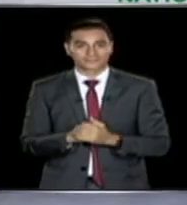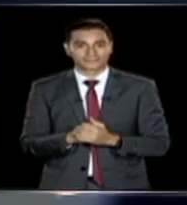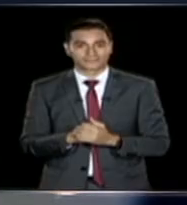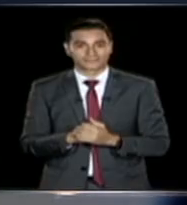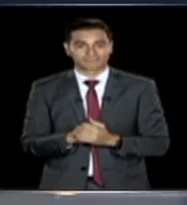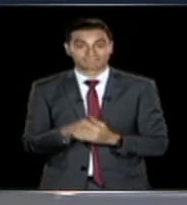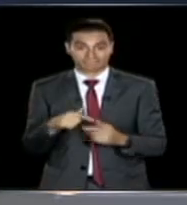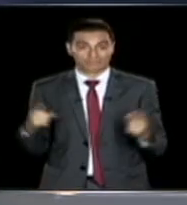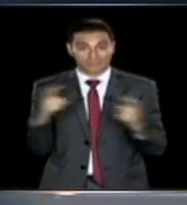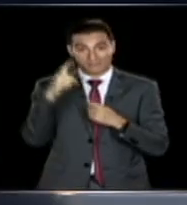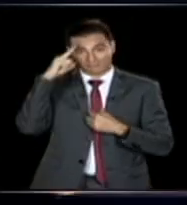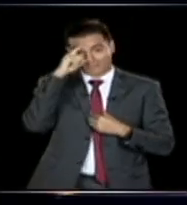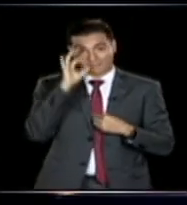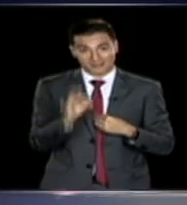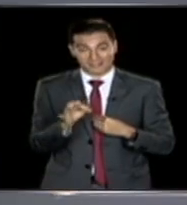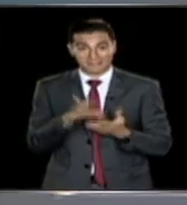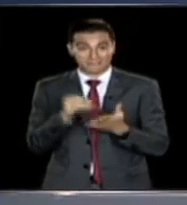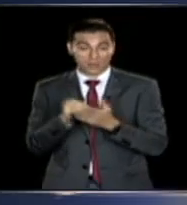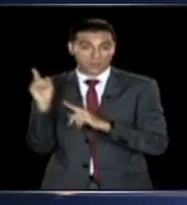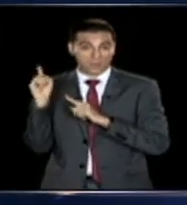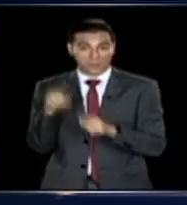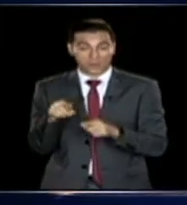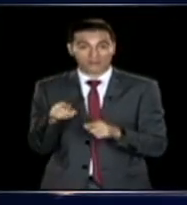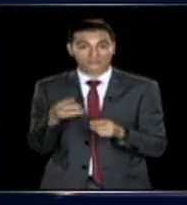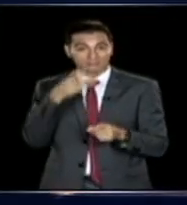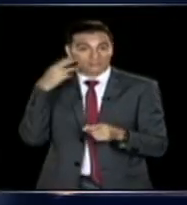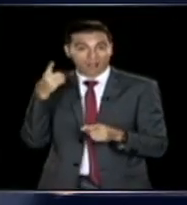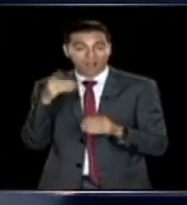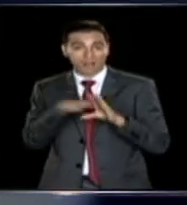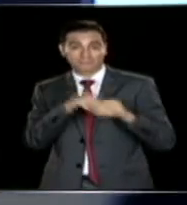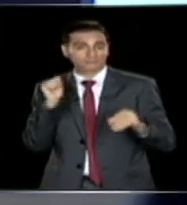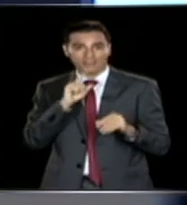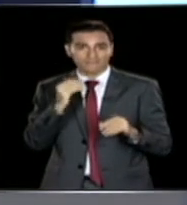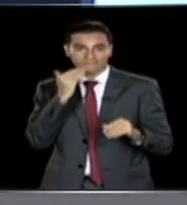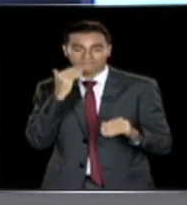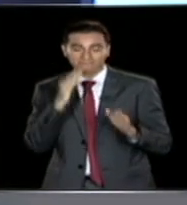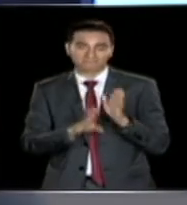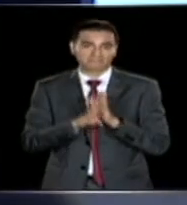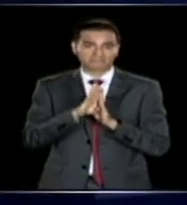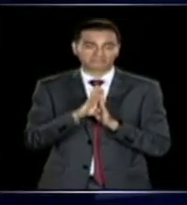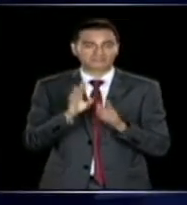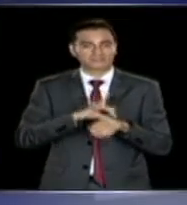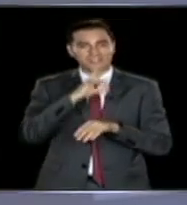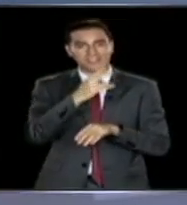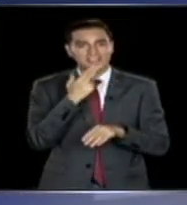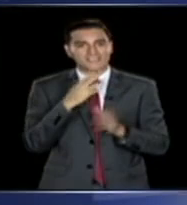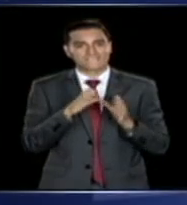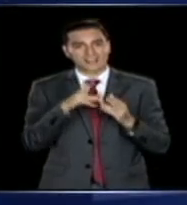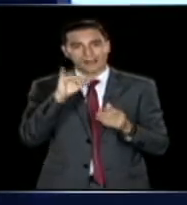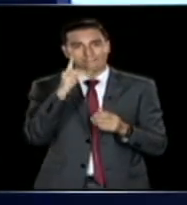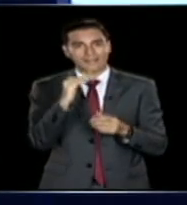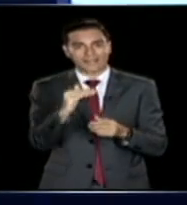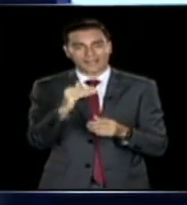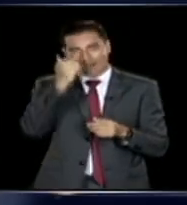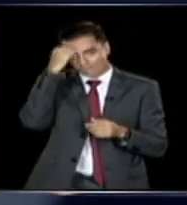بفرنسا. كانت مباراة صعبة من بدايتها، الصاعقة لم يستسلموا. هارد لك لفريق المريخ، ألف مبروك